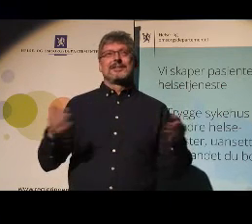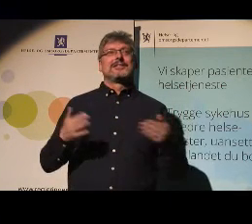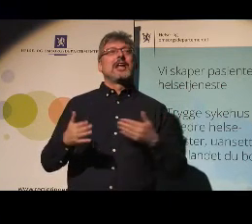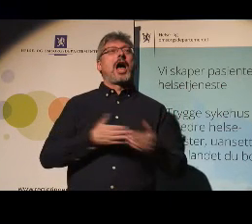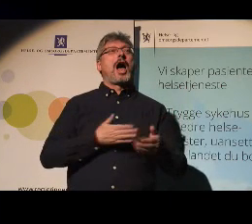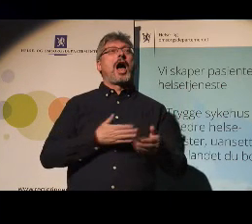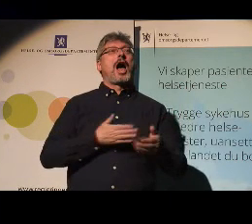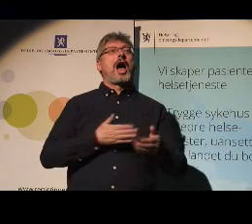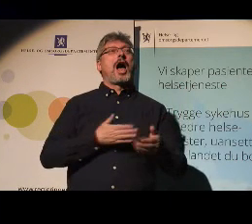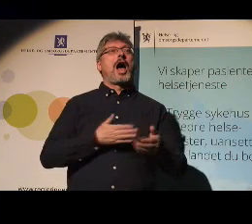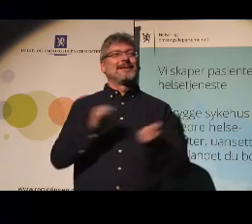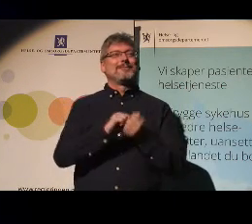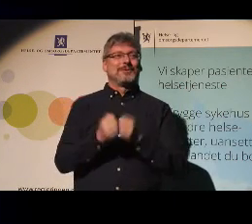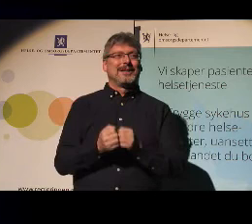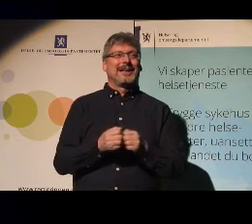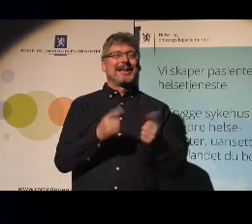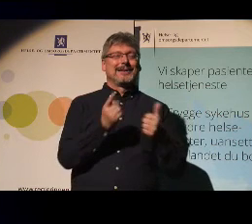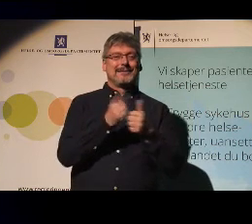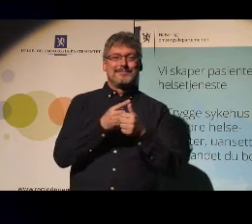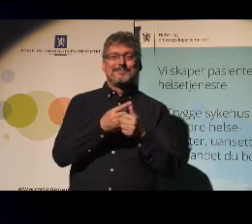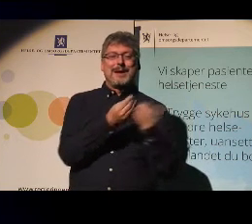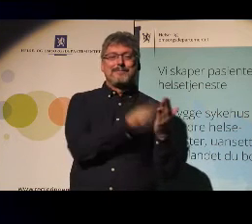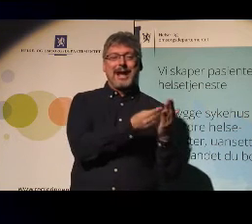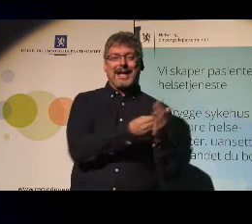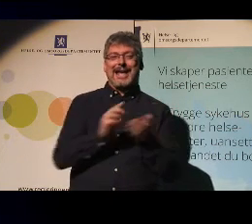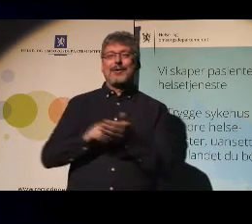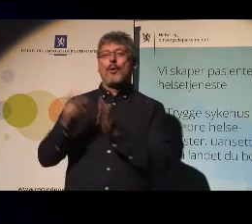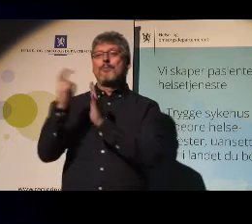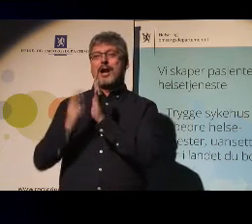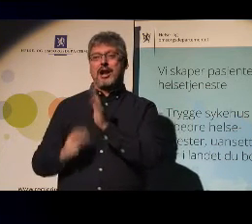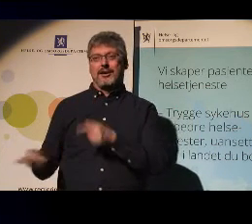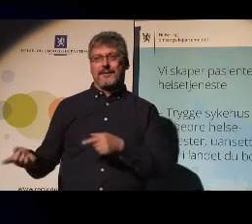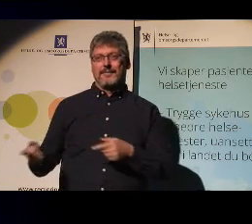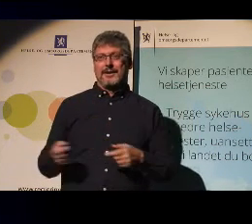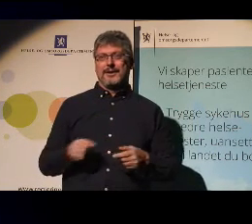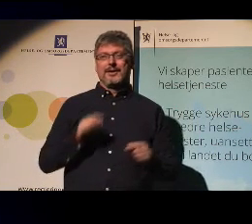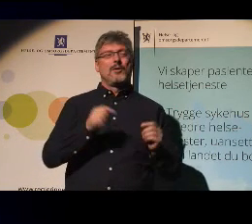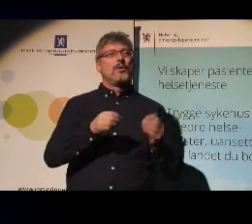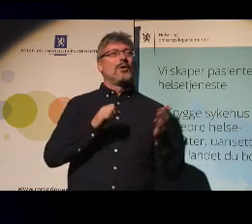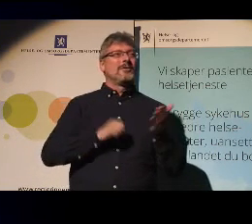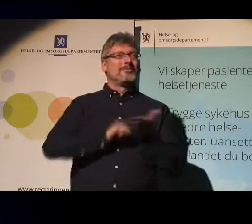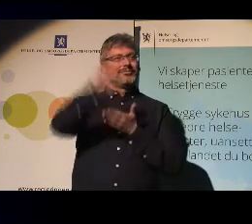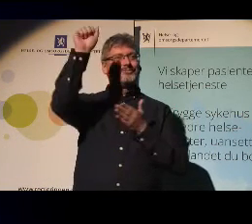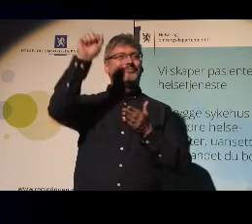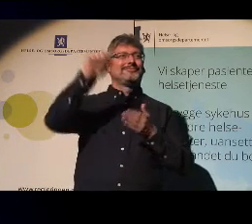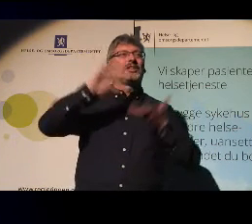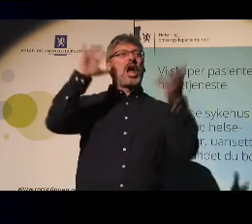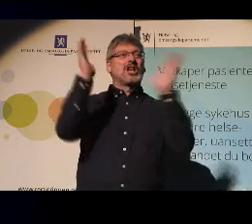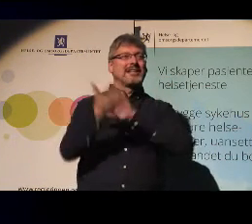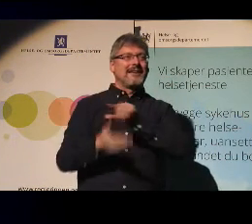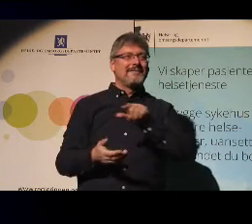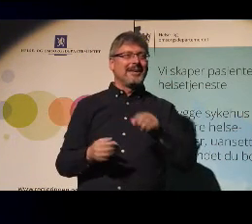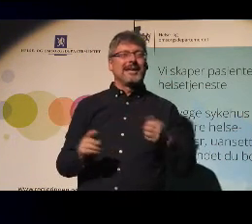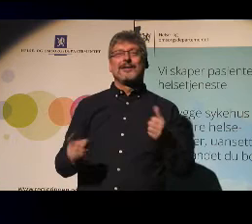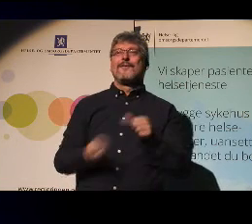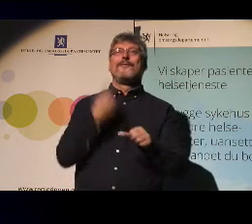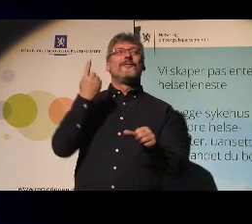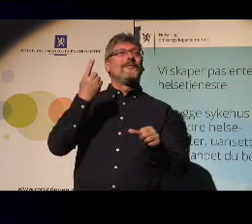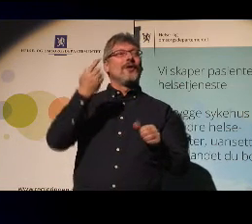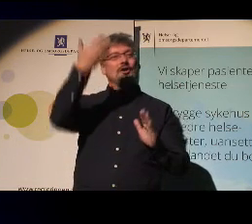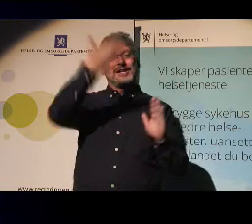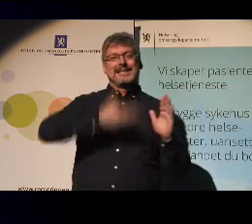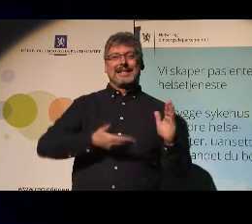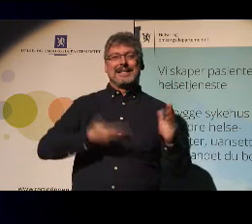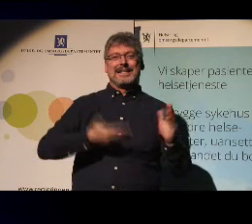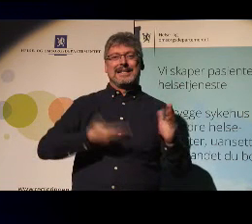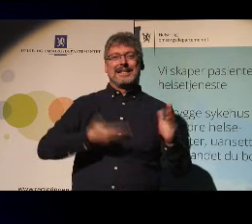I penger og i paragrafer. Det er da det blir toppsak i Dagsrevyen. Det er da det blir første side i